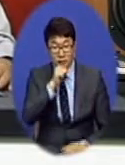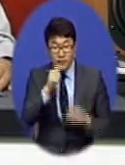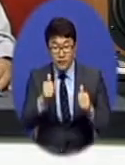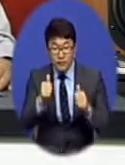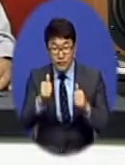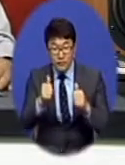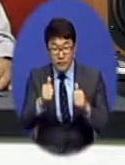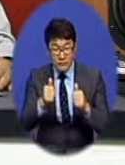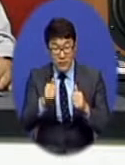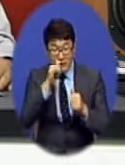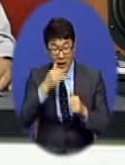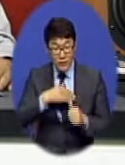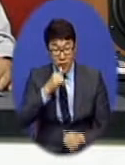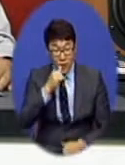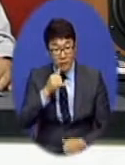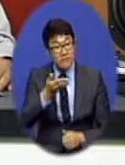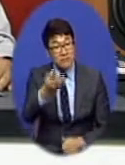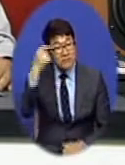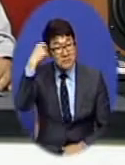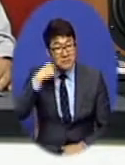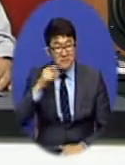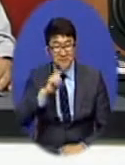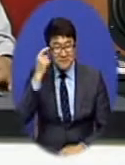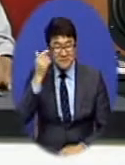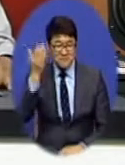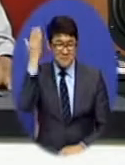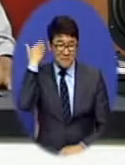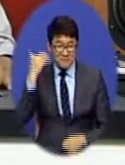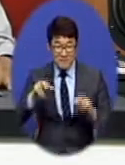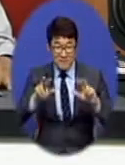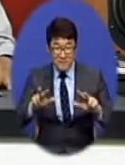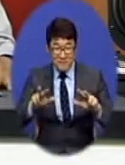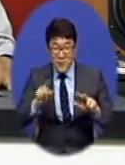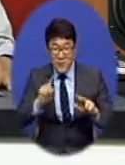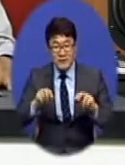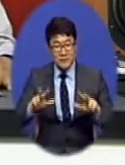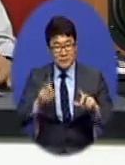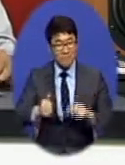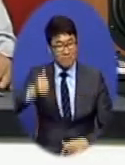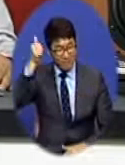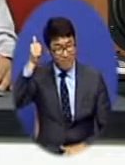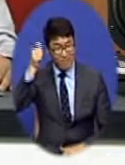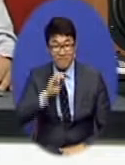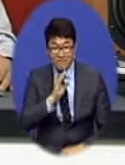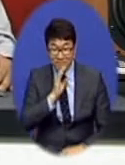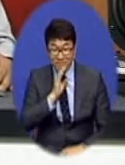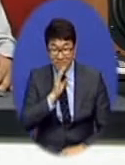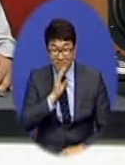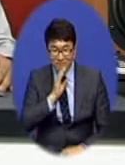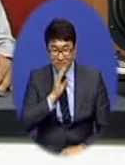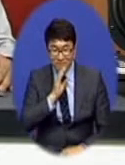이런 거? 예, 예. 어떻게 생각하세요? 과거랑 지금이랑? 너무 좋지. 아, 지금이 더 좋으신 것